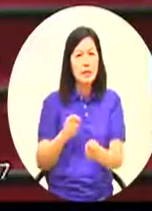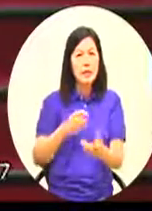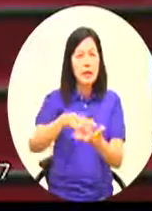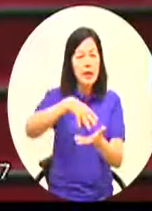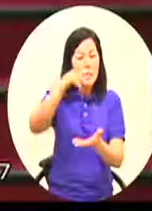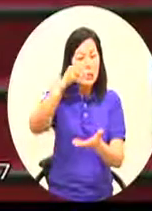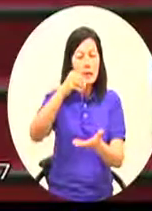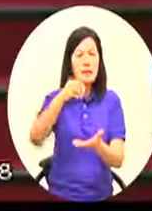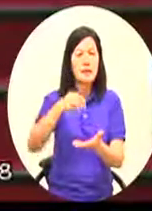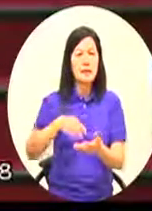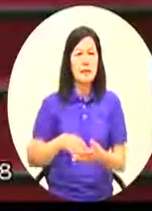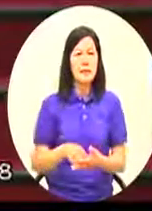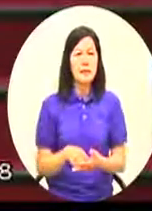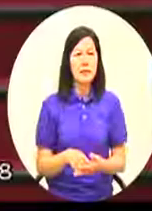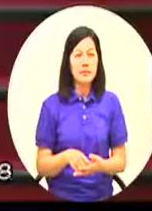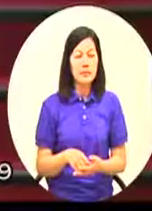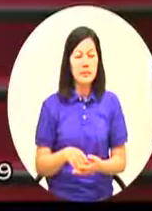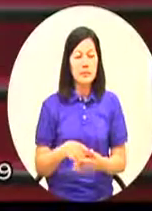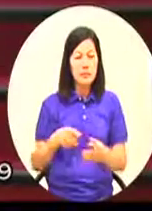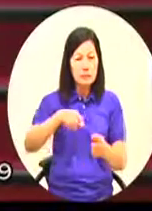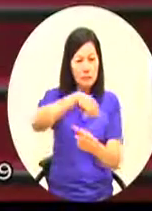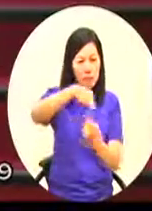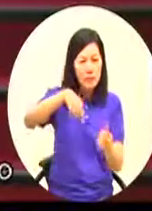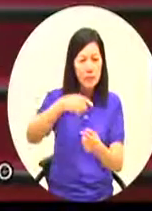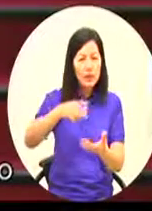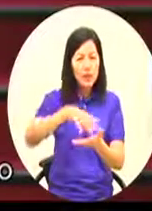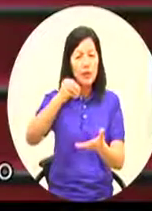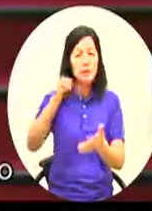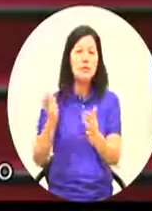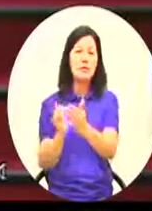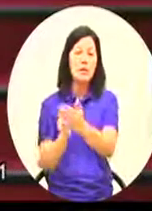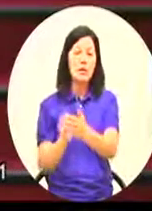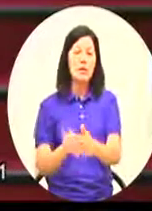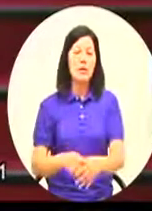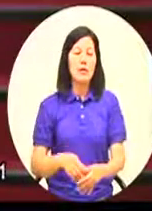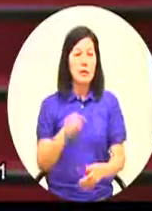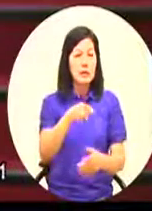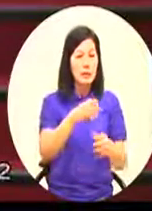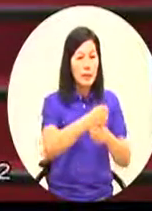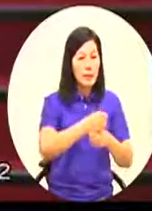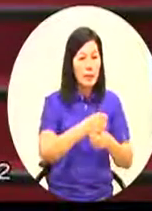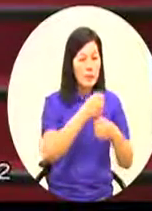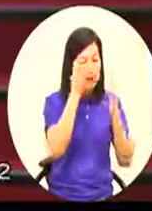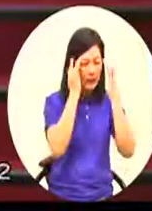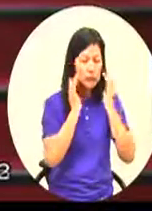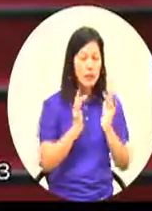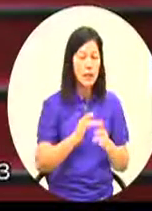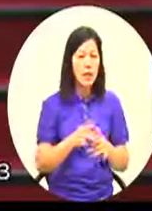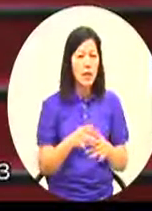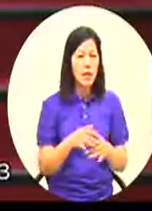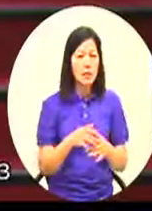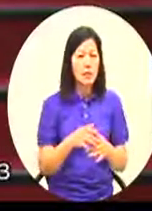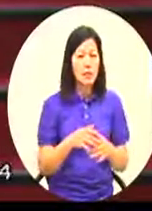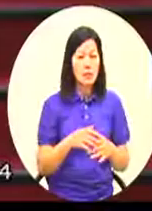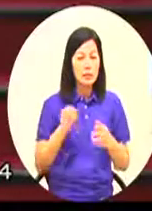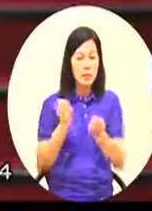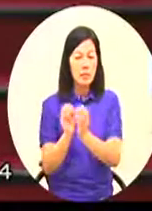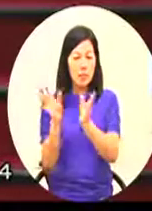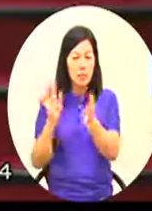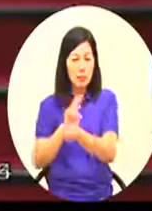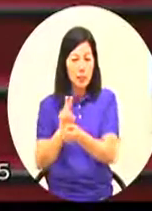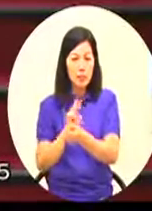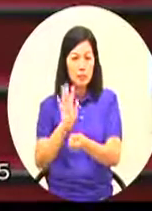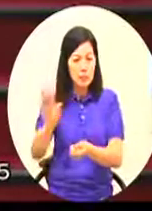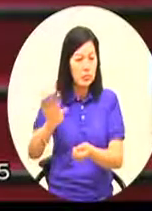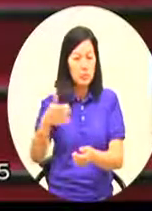过，我们说转个弯就到阿里山了哈。但是因为我们那么像不属于茂林风景管理处，也不